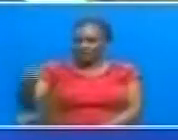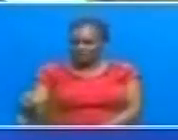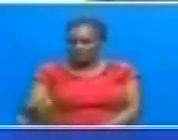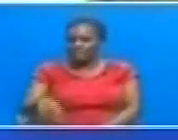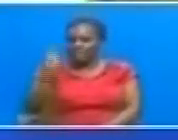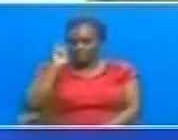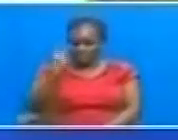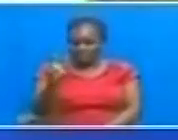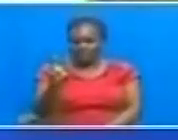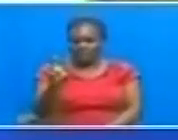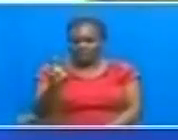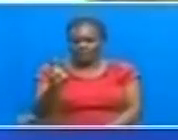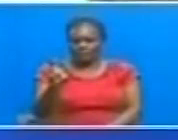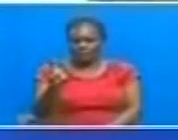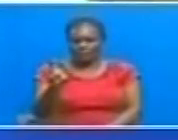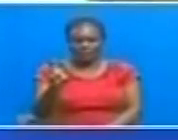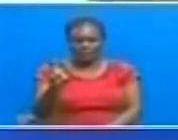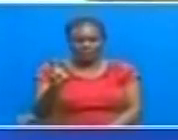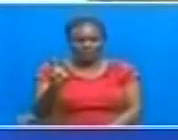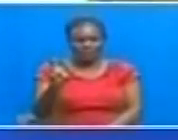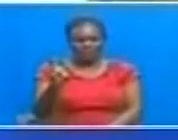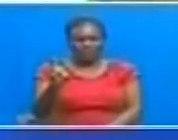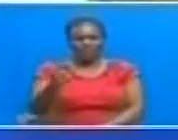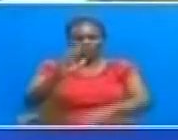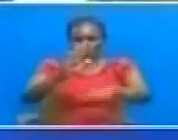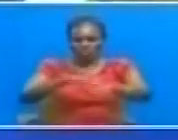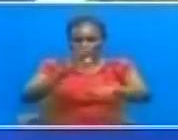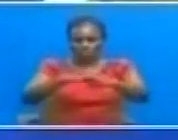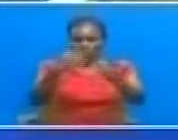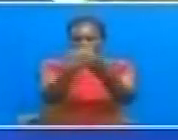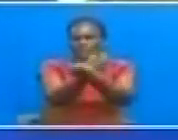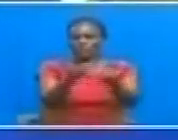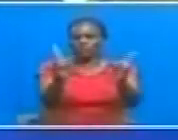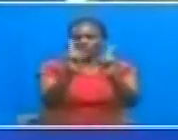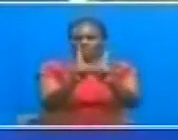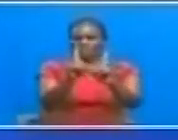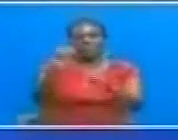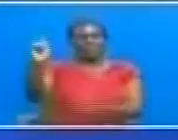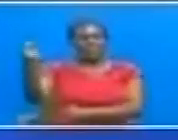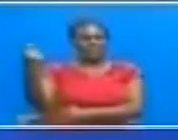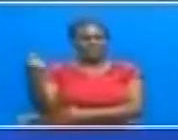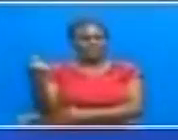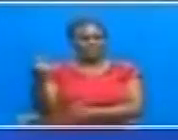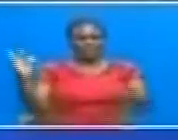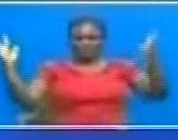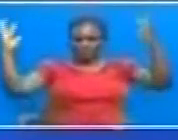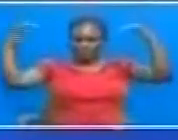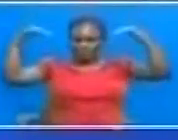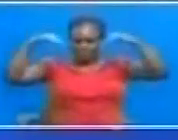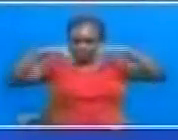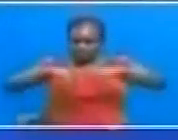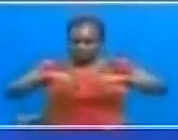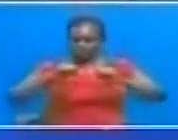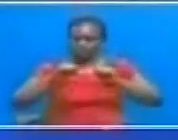witness the hotbed of vibrant democracy that is Kenya. Kongamano hili